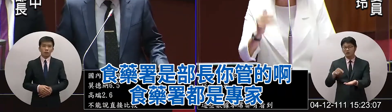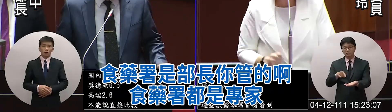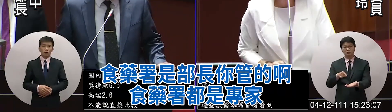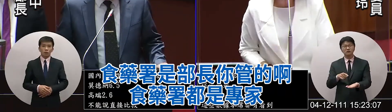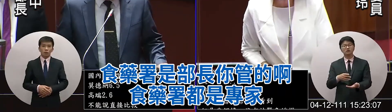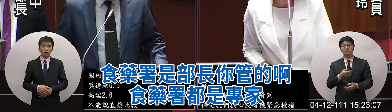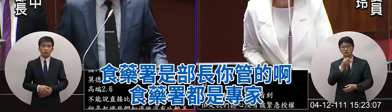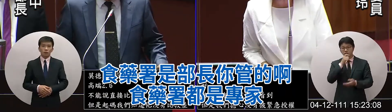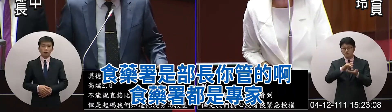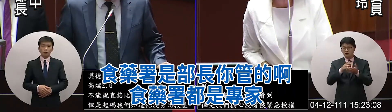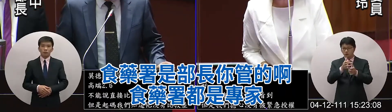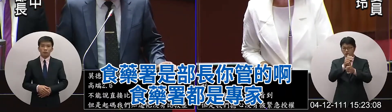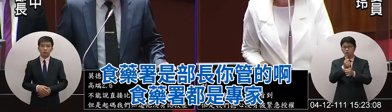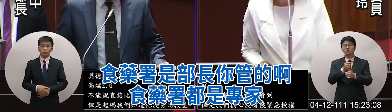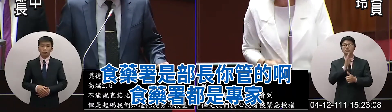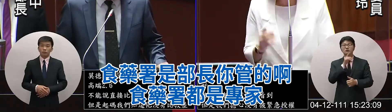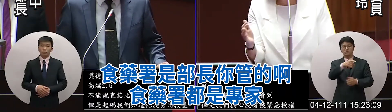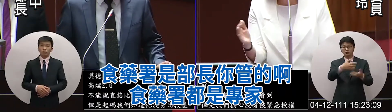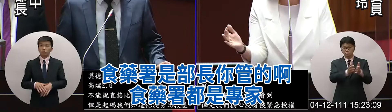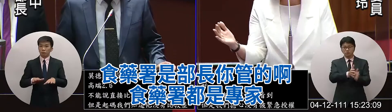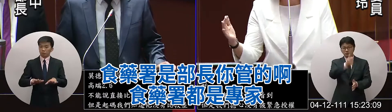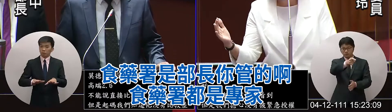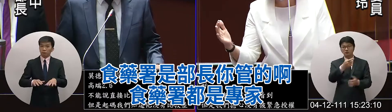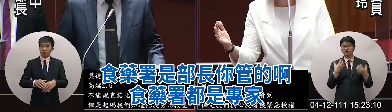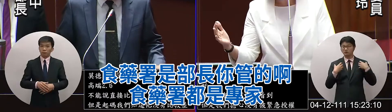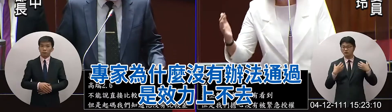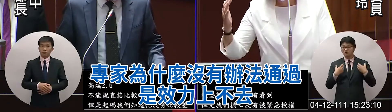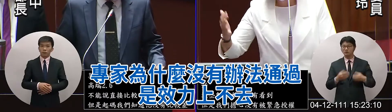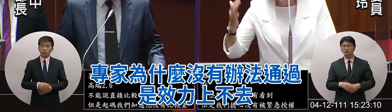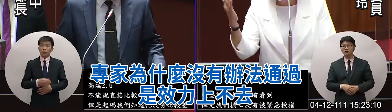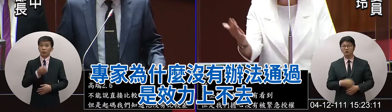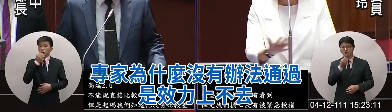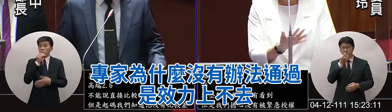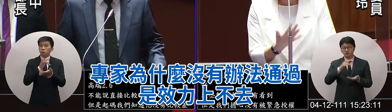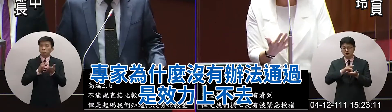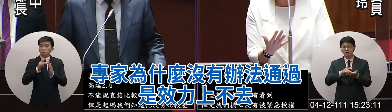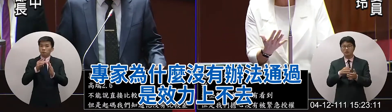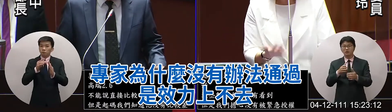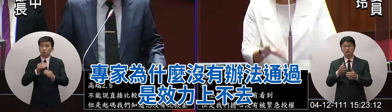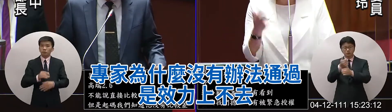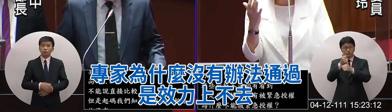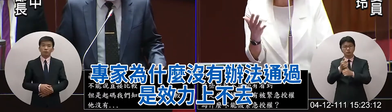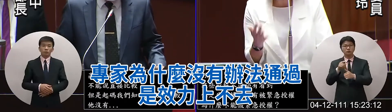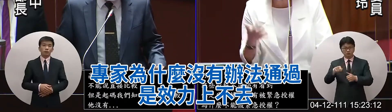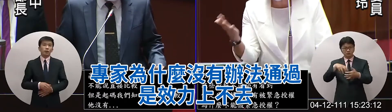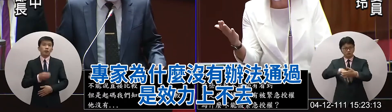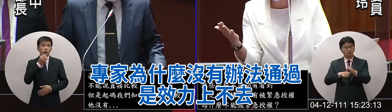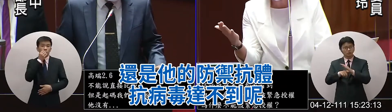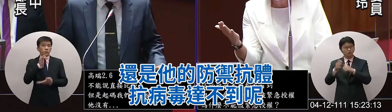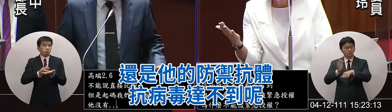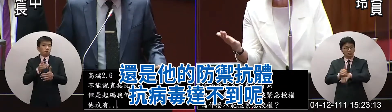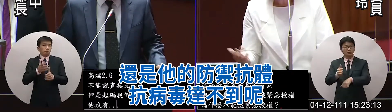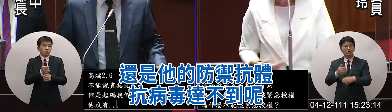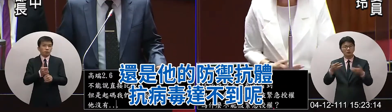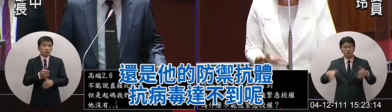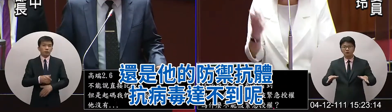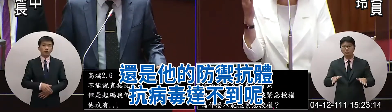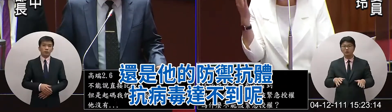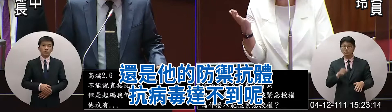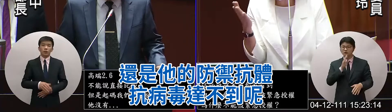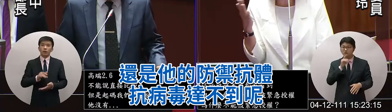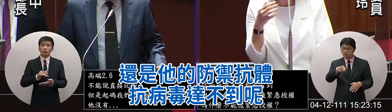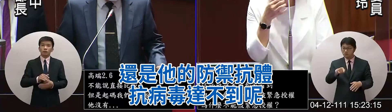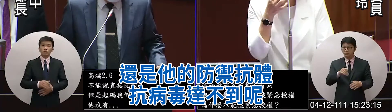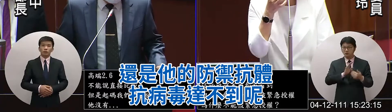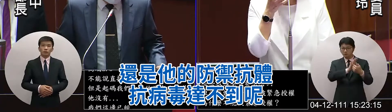药署是部长你管的、 我们这边 那食药署都是专家，专家为什么没让他通过？是效力上不去？ 食药署已经 还是他